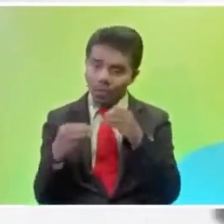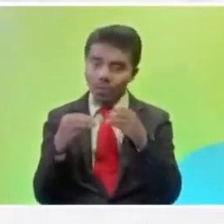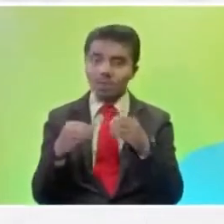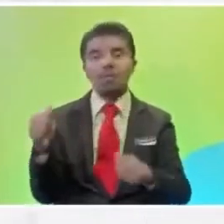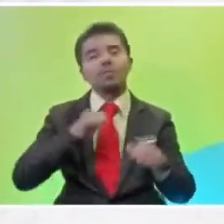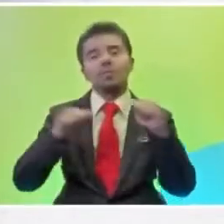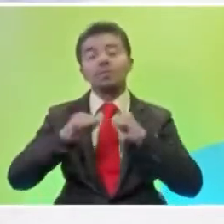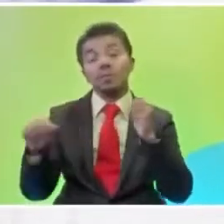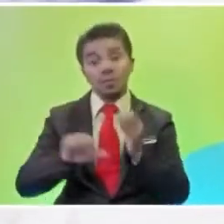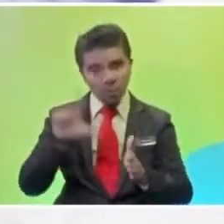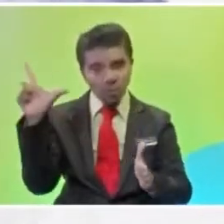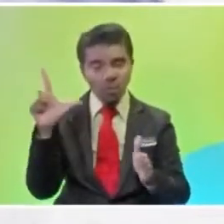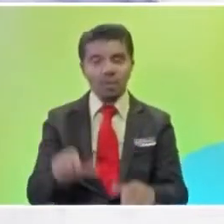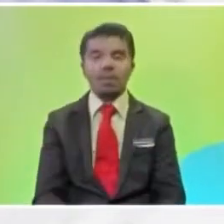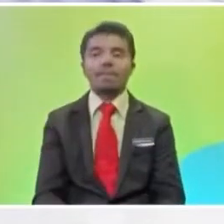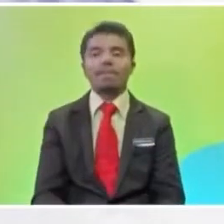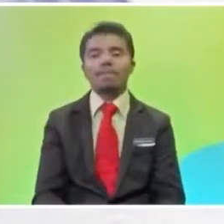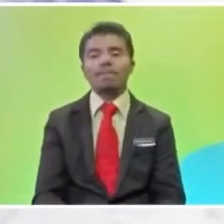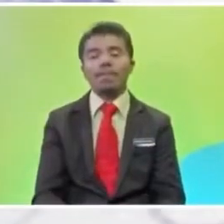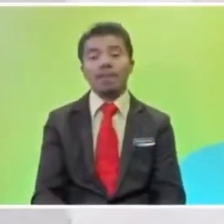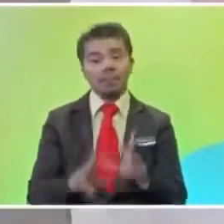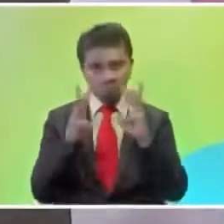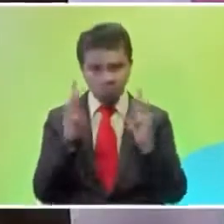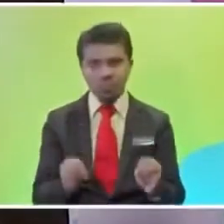kita lihat video nih di mana murid berhasil sangat